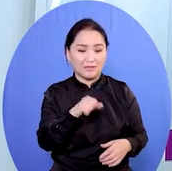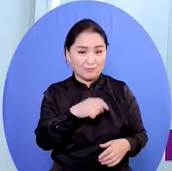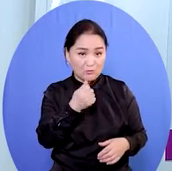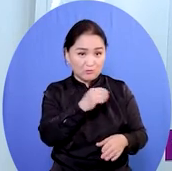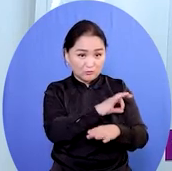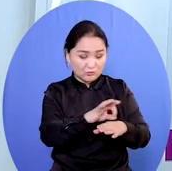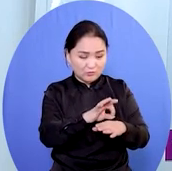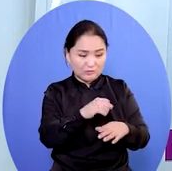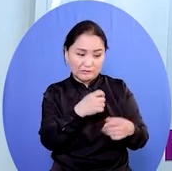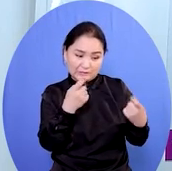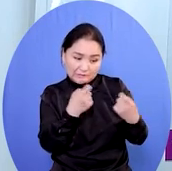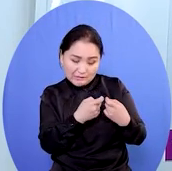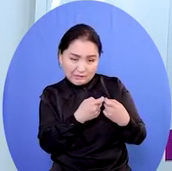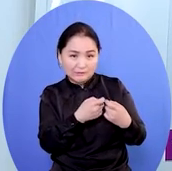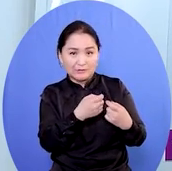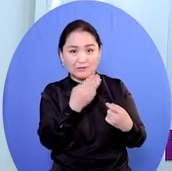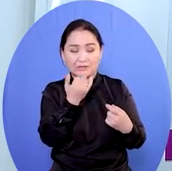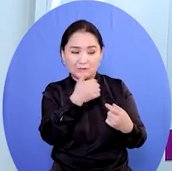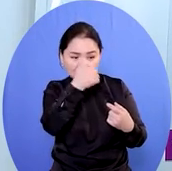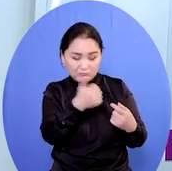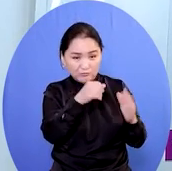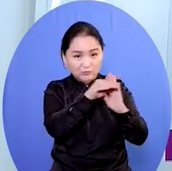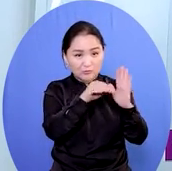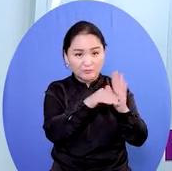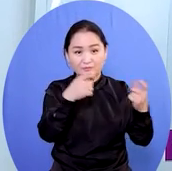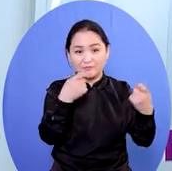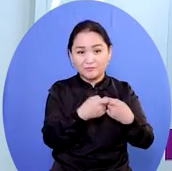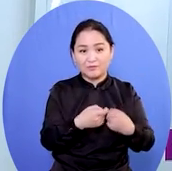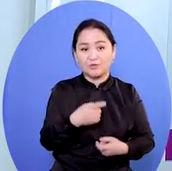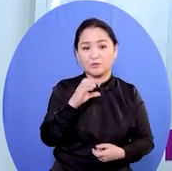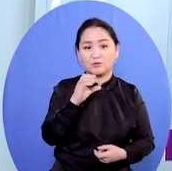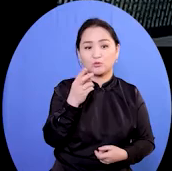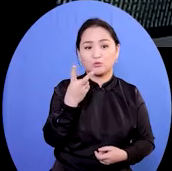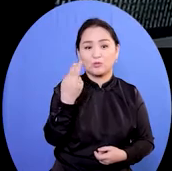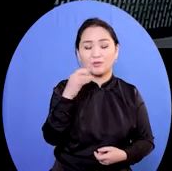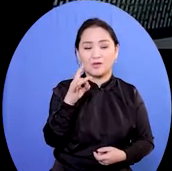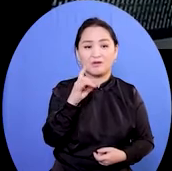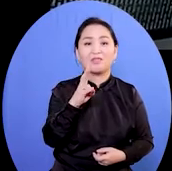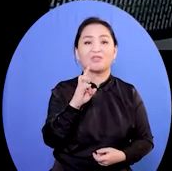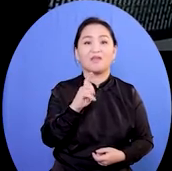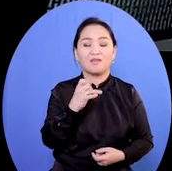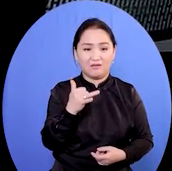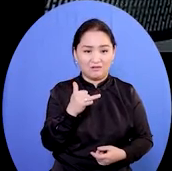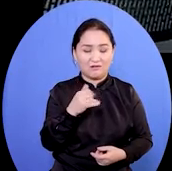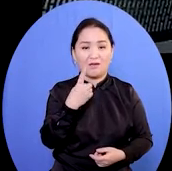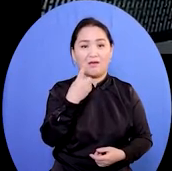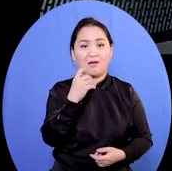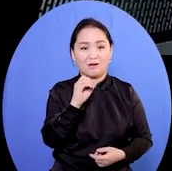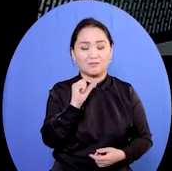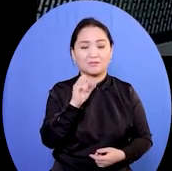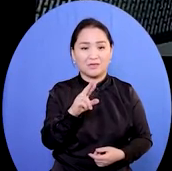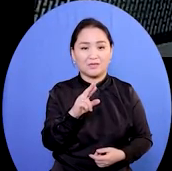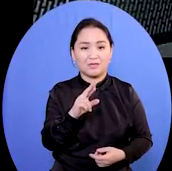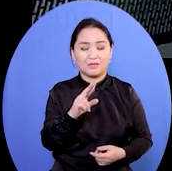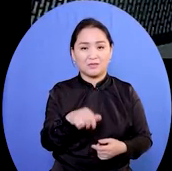маань ажиллаад тохирох одоо шалгуур журмуудыг хангуулад тэгээд нэг төсөл сүмбэр нэхий гэдэг төсөлт бид нар 10 сая төгрөнгө